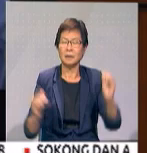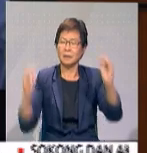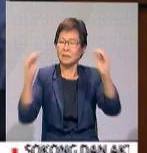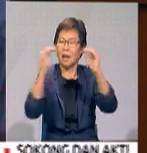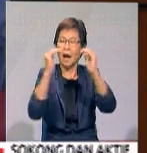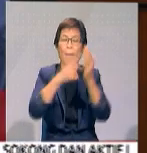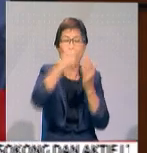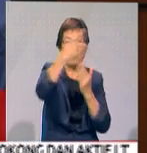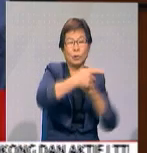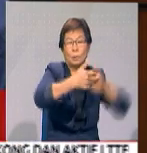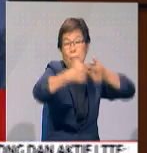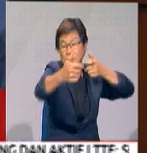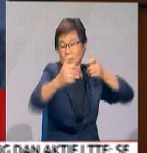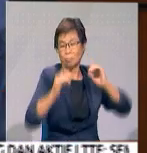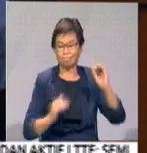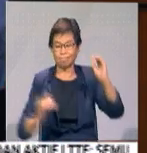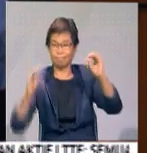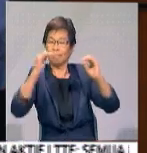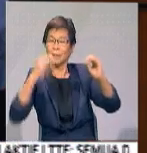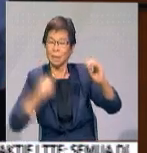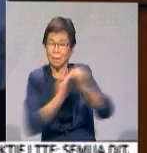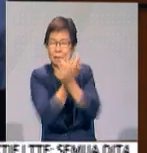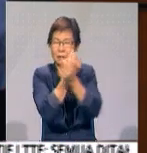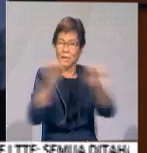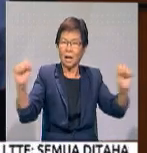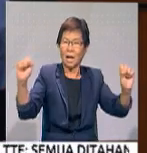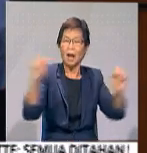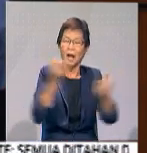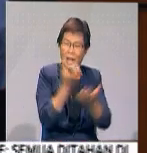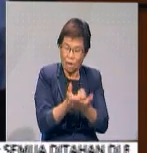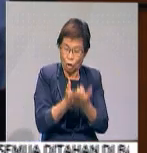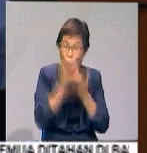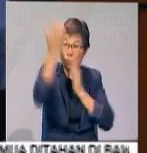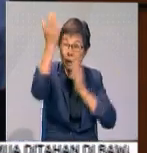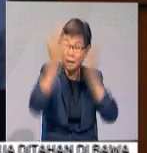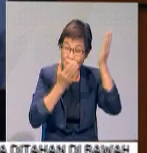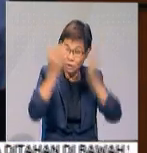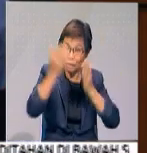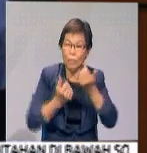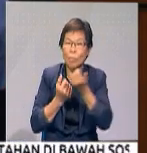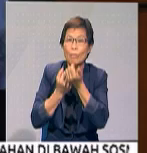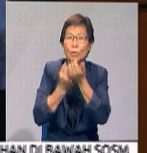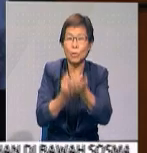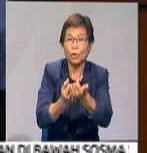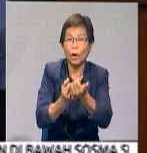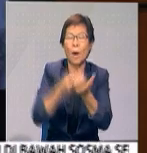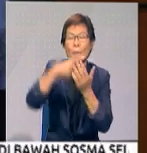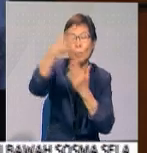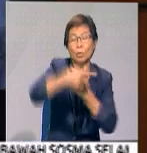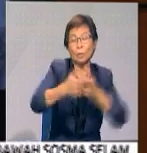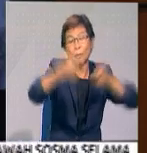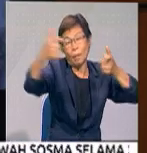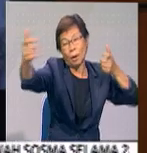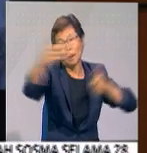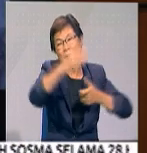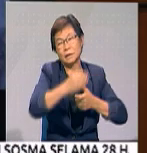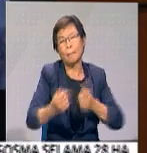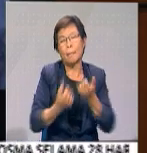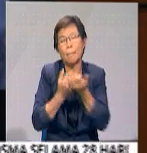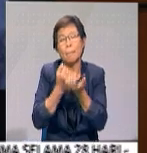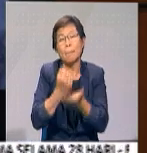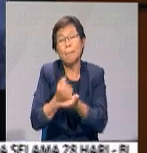itu, supaya kita bersedia menyiapkan ekonomi kita supaya menyokong pada projek mega seterusnya dapat